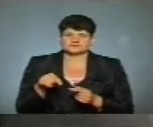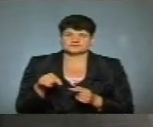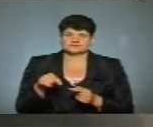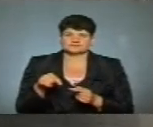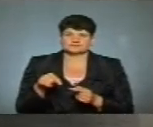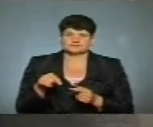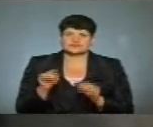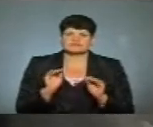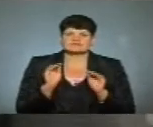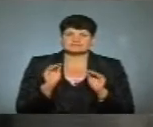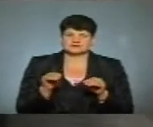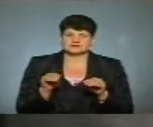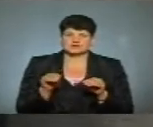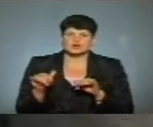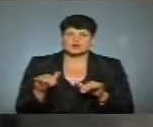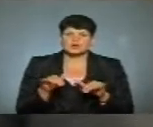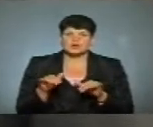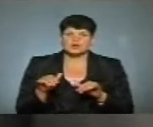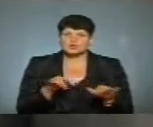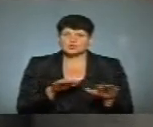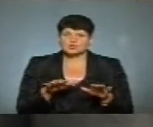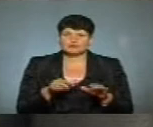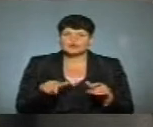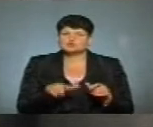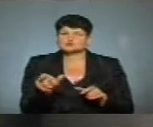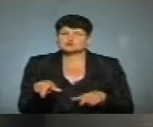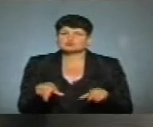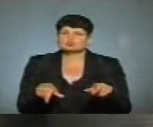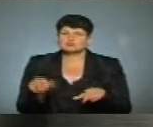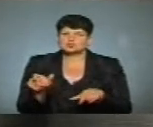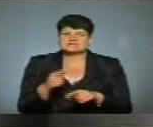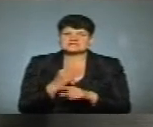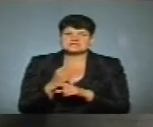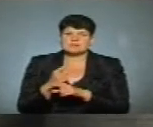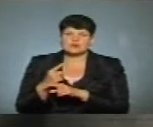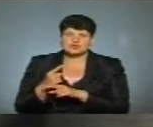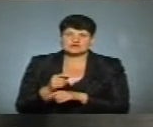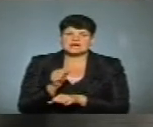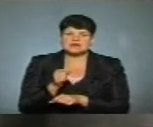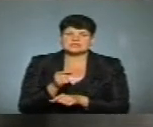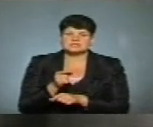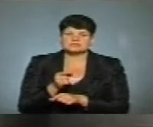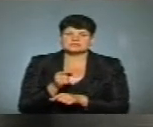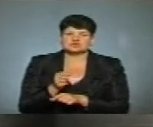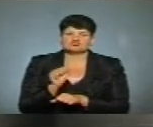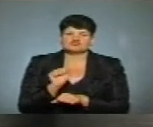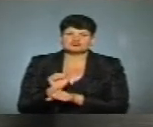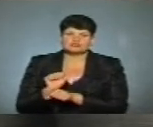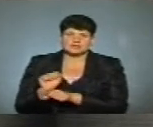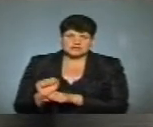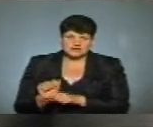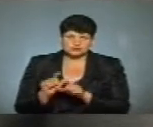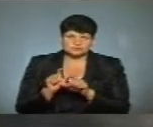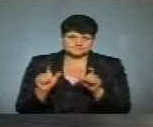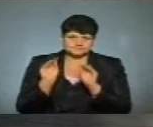далі встановили рух по смугах, заборонені і знаки зупинки заборонені і